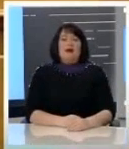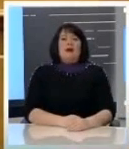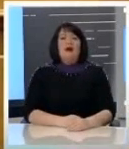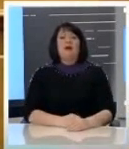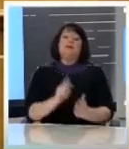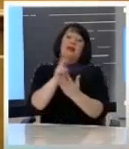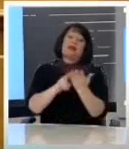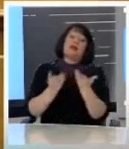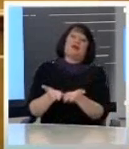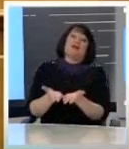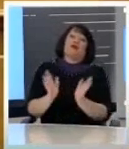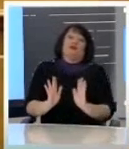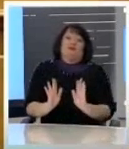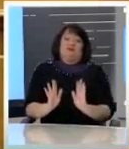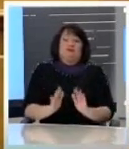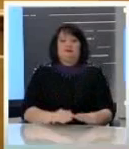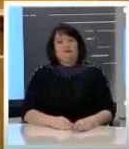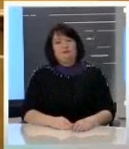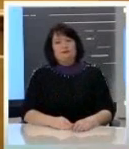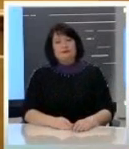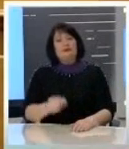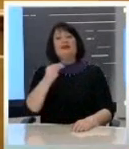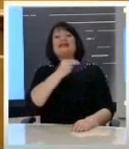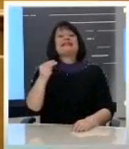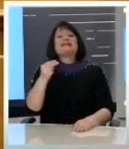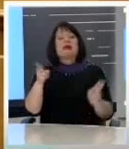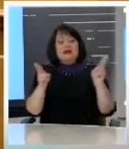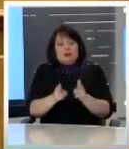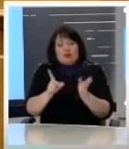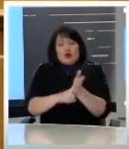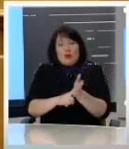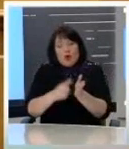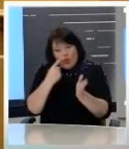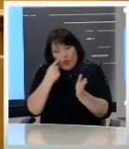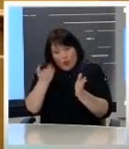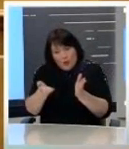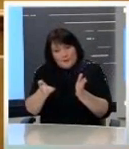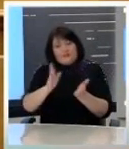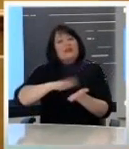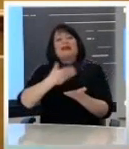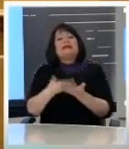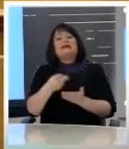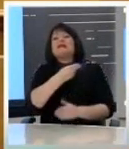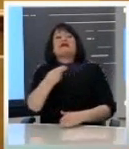Διαβάστε το. Έχω και ερμηνευτικό συντομότερο. Έχω και ερμηνευτικό